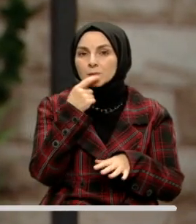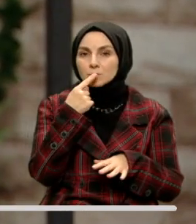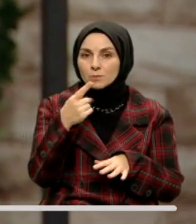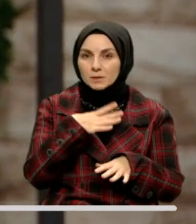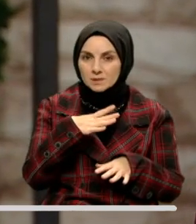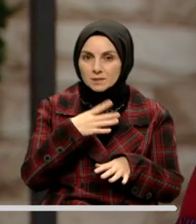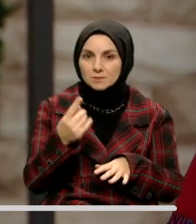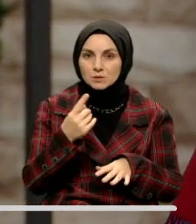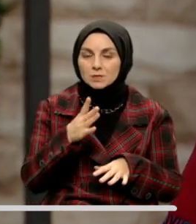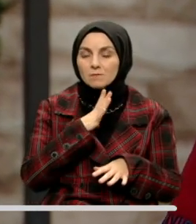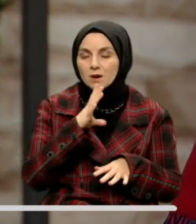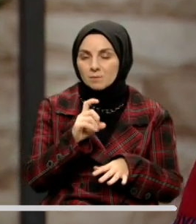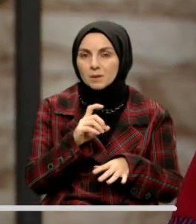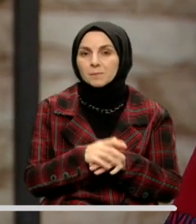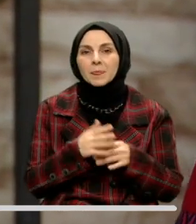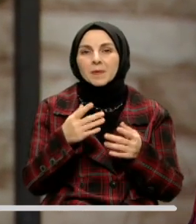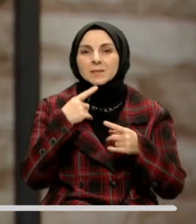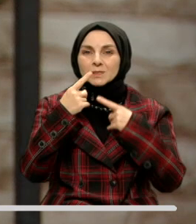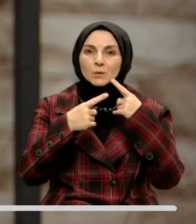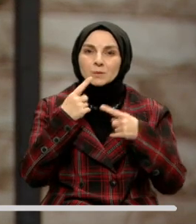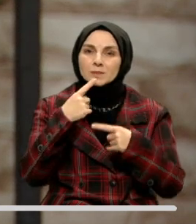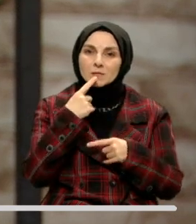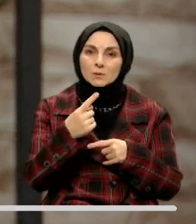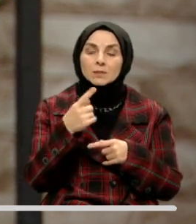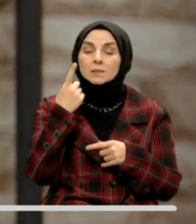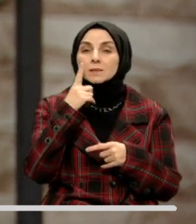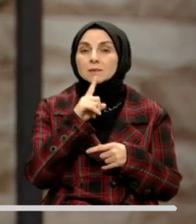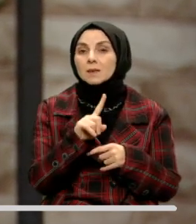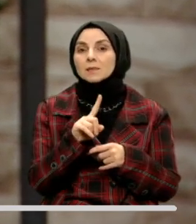hani sohbetinize de bahsetmiştiniz sadece...